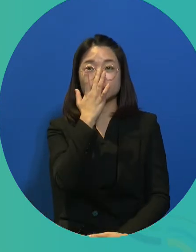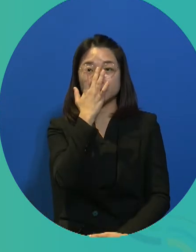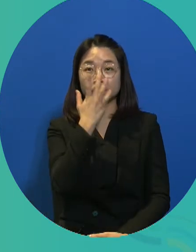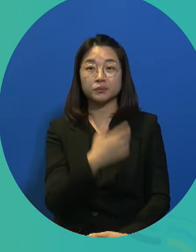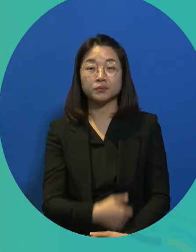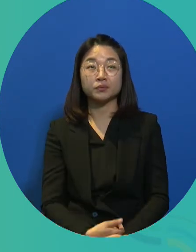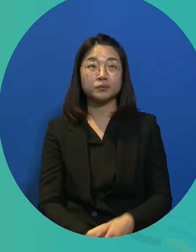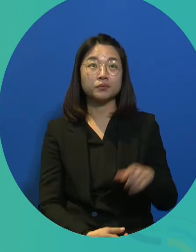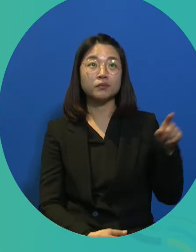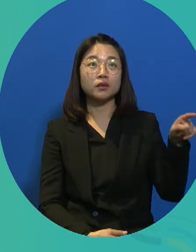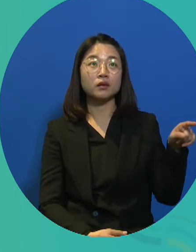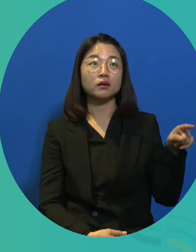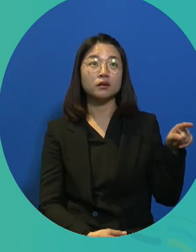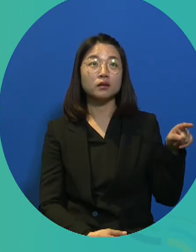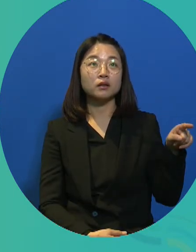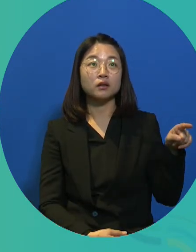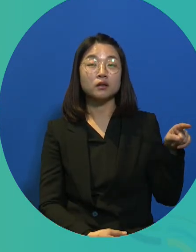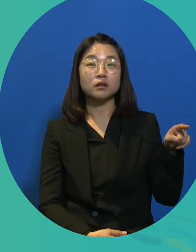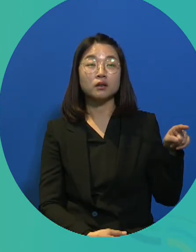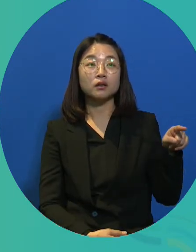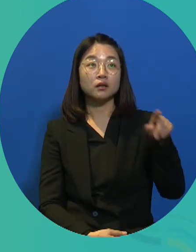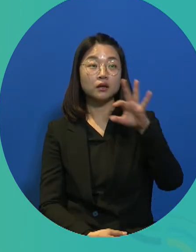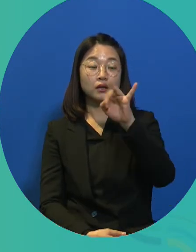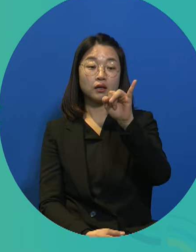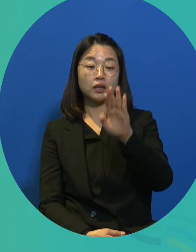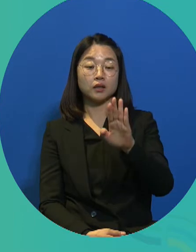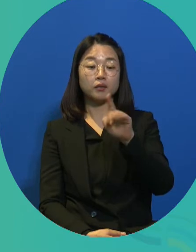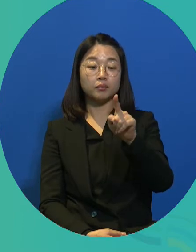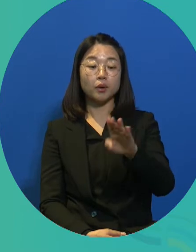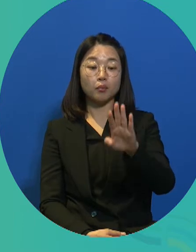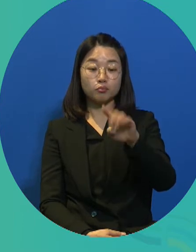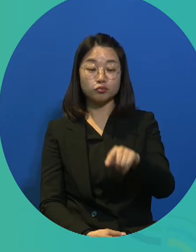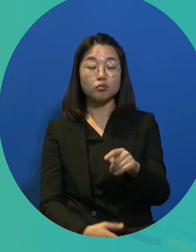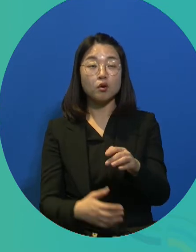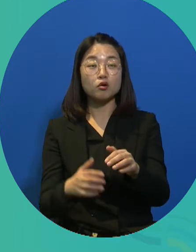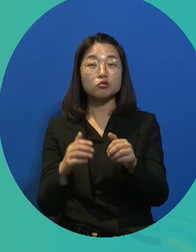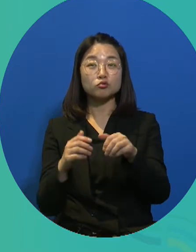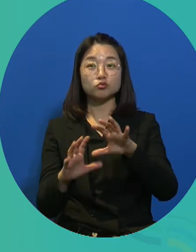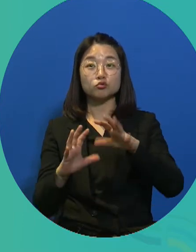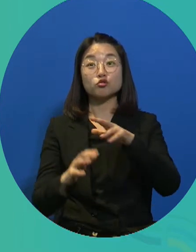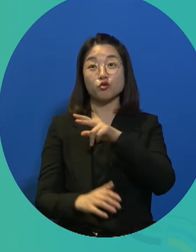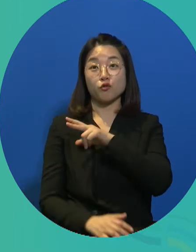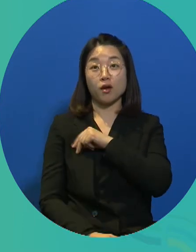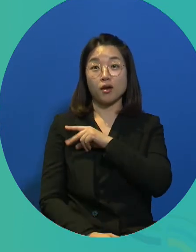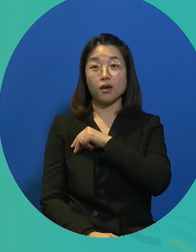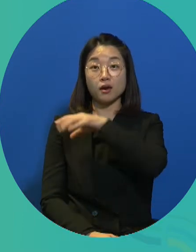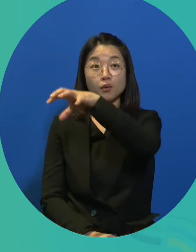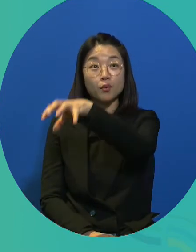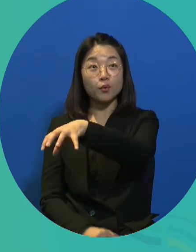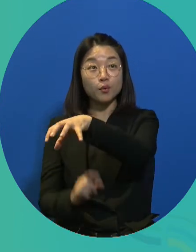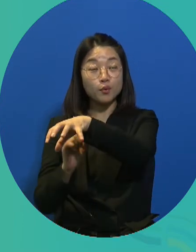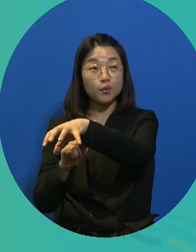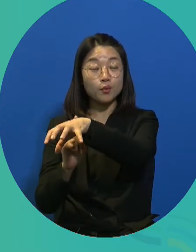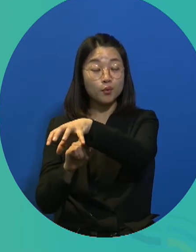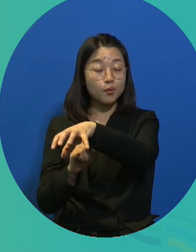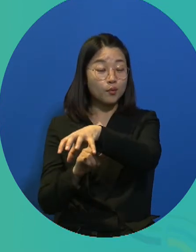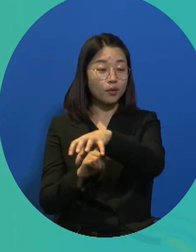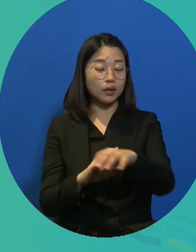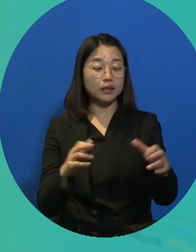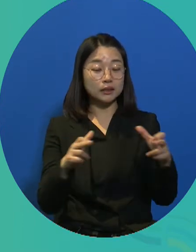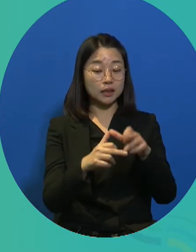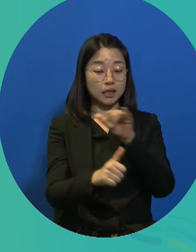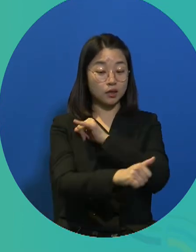CRPD 선택 의정서 비준 이후에 입법부, 즉 국회 같은 경우에는 선택 의정서에 따른